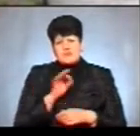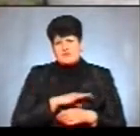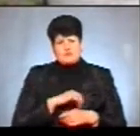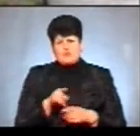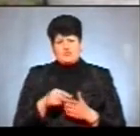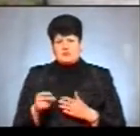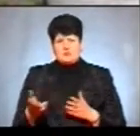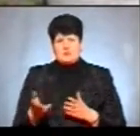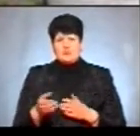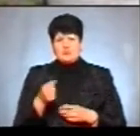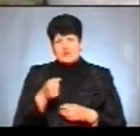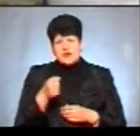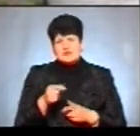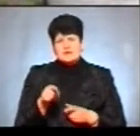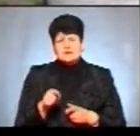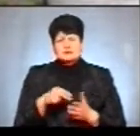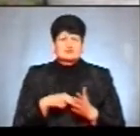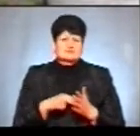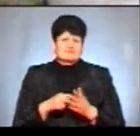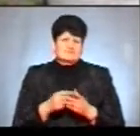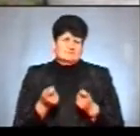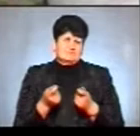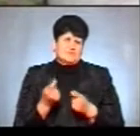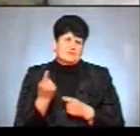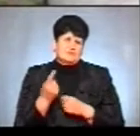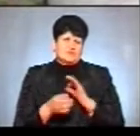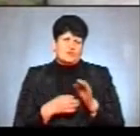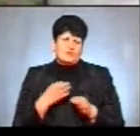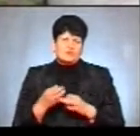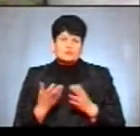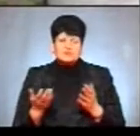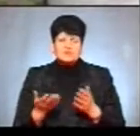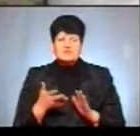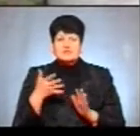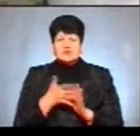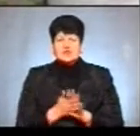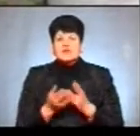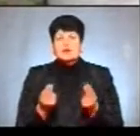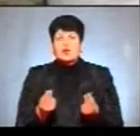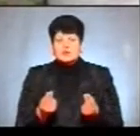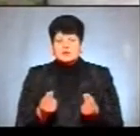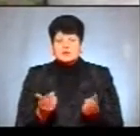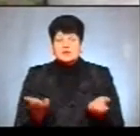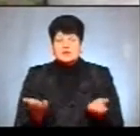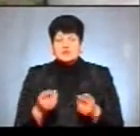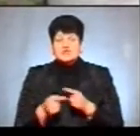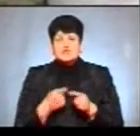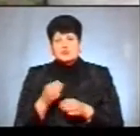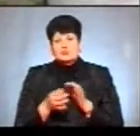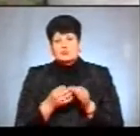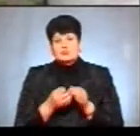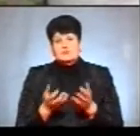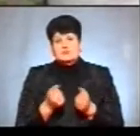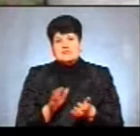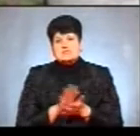придбати, оскільки в букетах він стоїть недовго, близько однієї доби. Тобто ви витрачаєте гроші і натомість потім через добу отримуєте сміття,